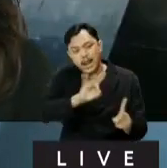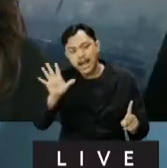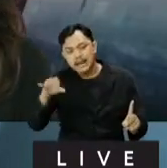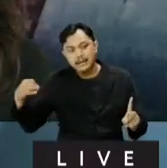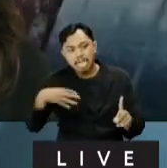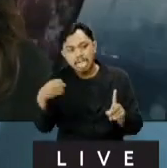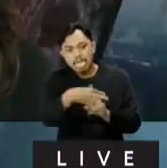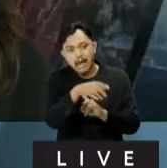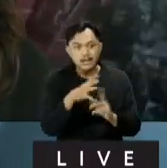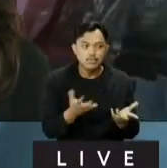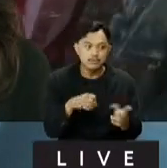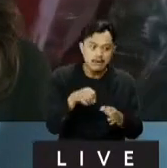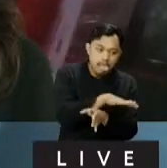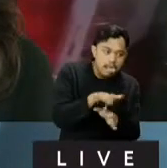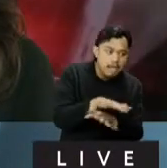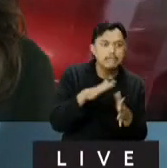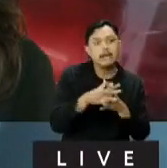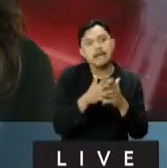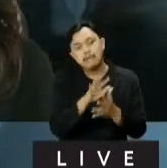seperti apa Pak?